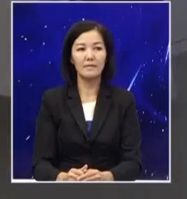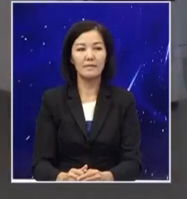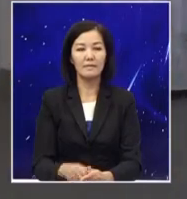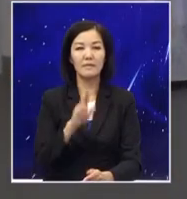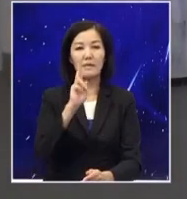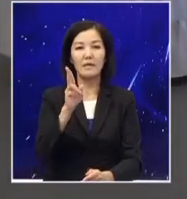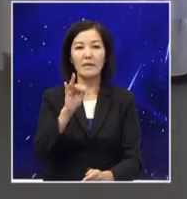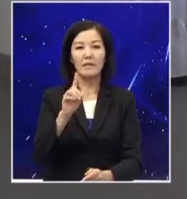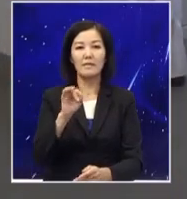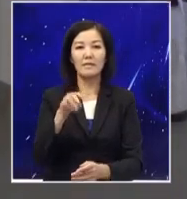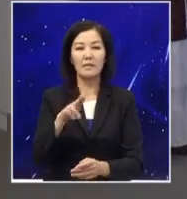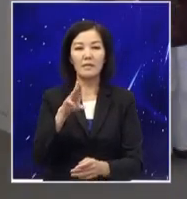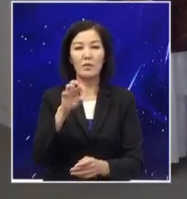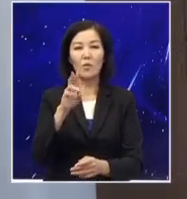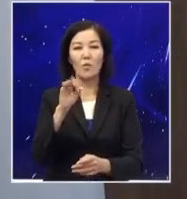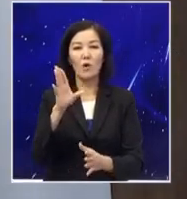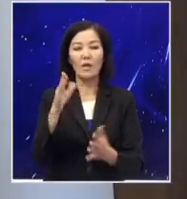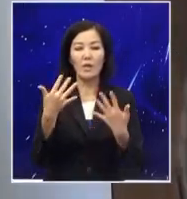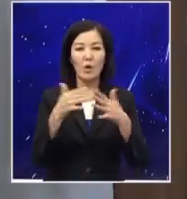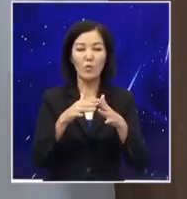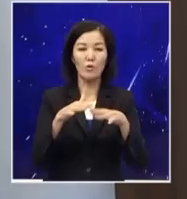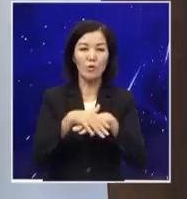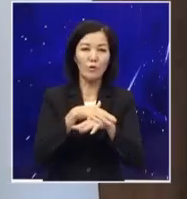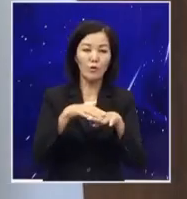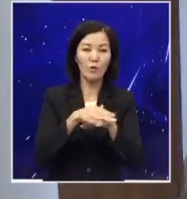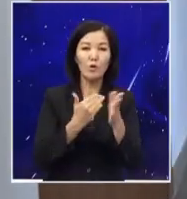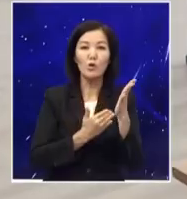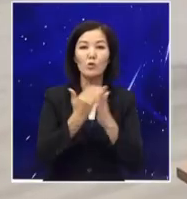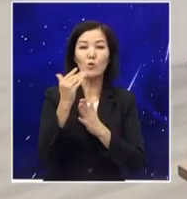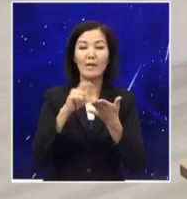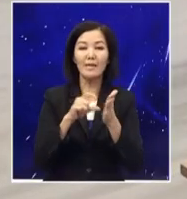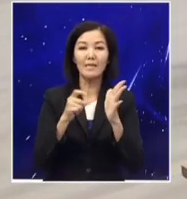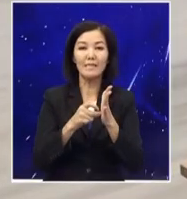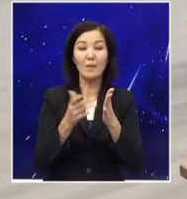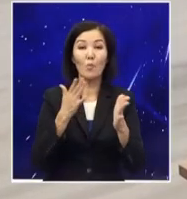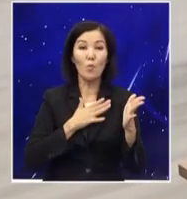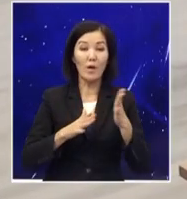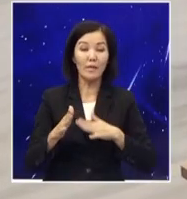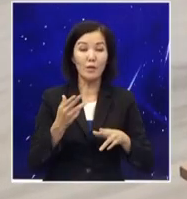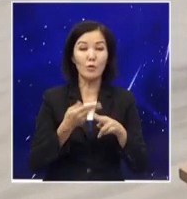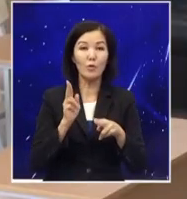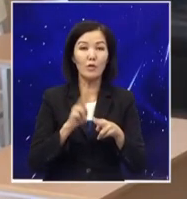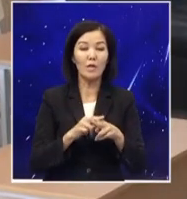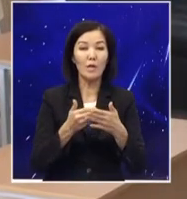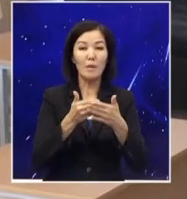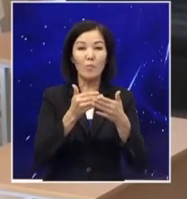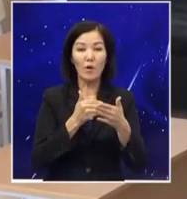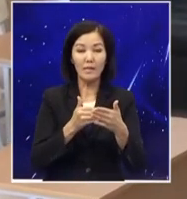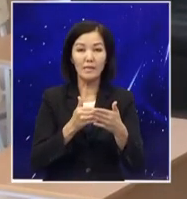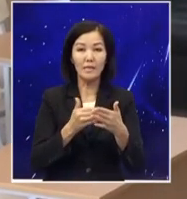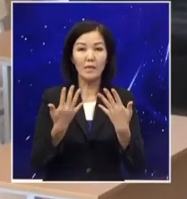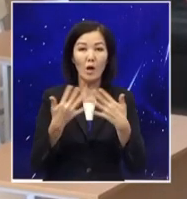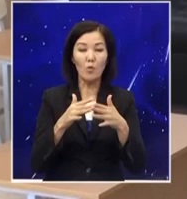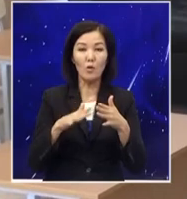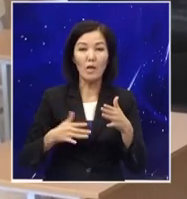Қызылтоған ауылының тұрғындары үшін де айтулы күн болды. Әсіресе жоғары сынып оқушылары ерекше қуанғаны анық. Өйткені бұған дейін елді мекенде